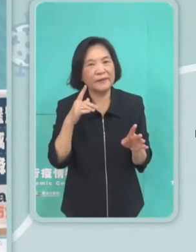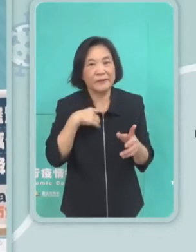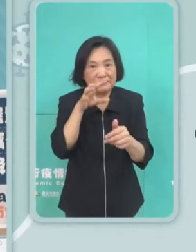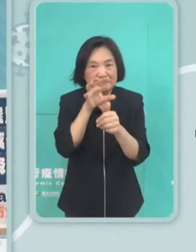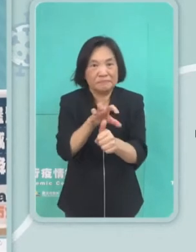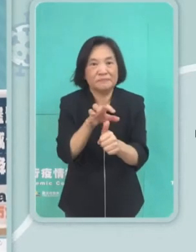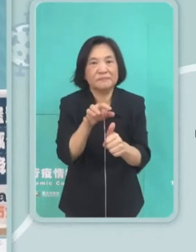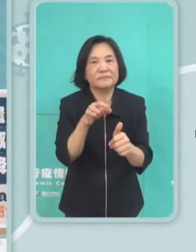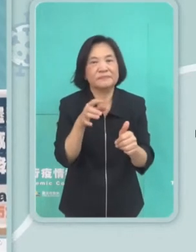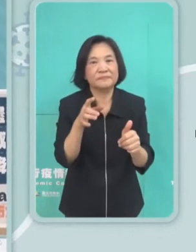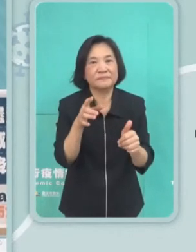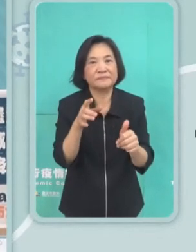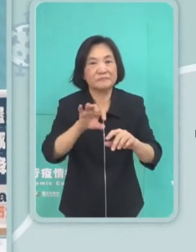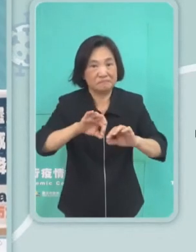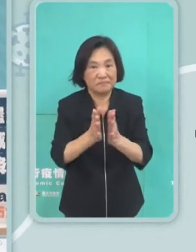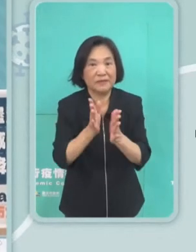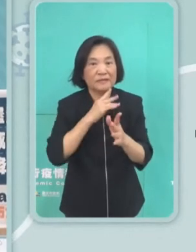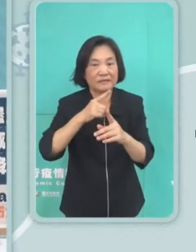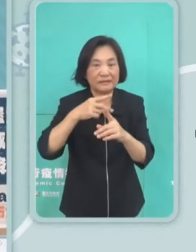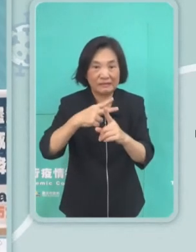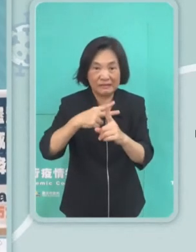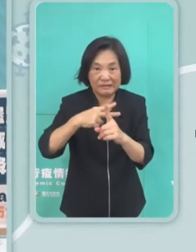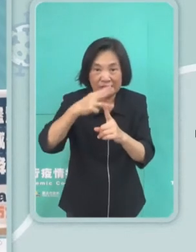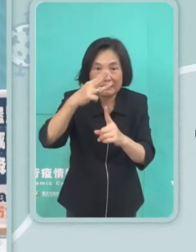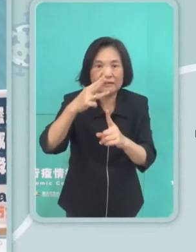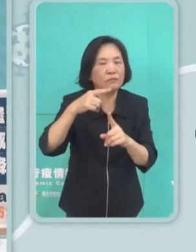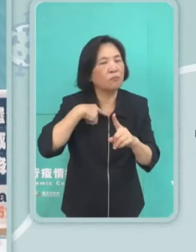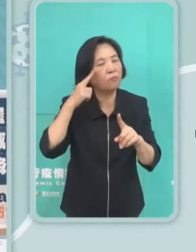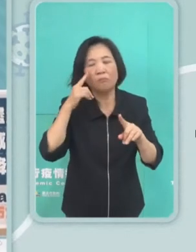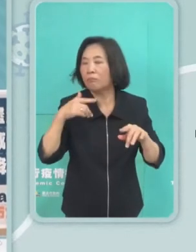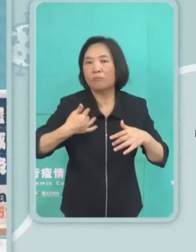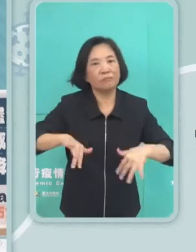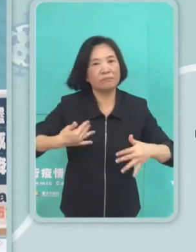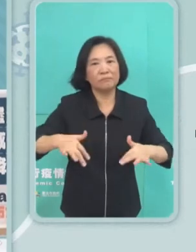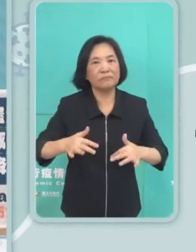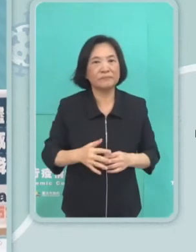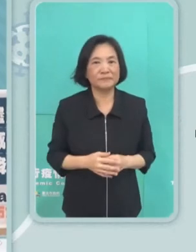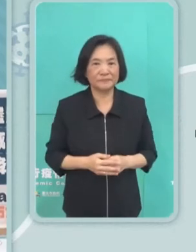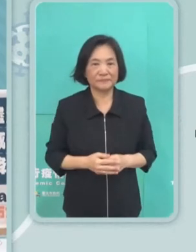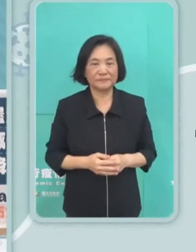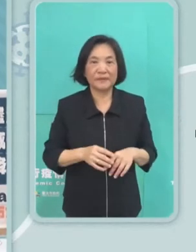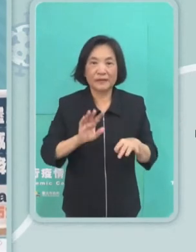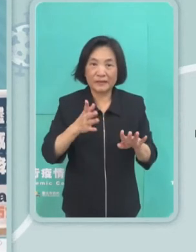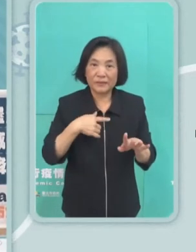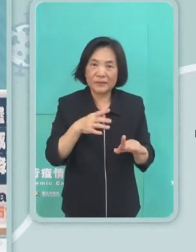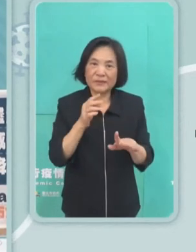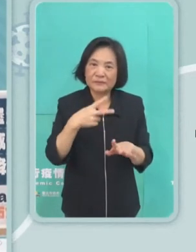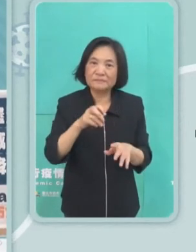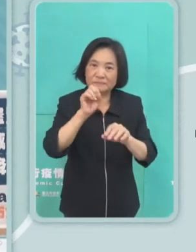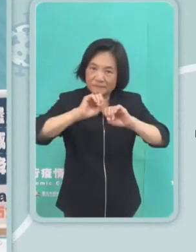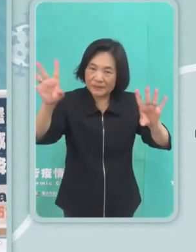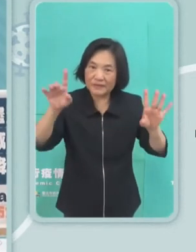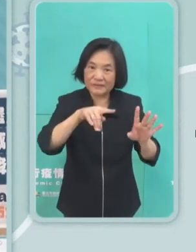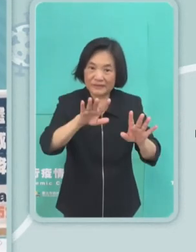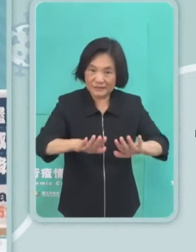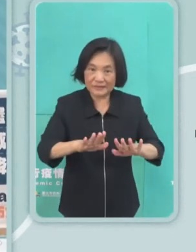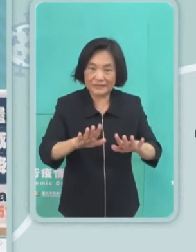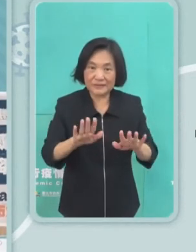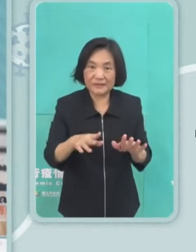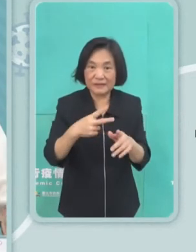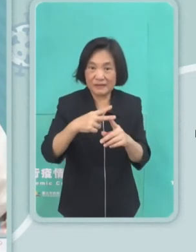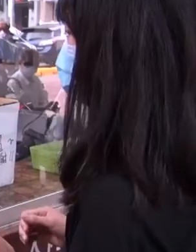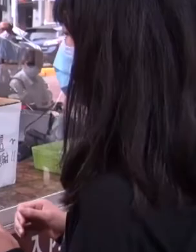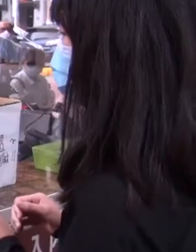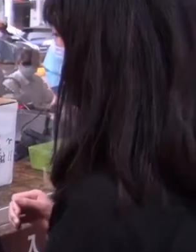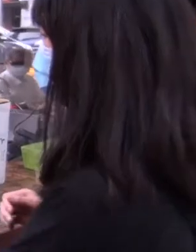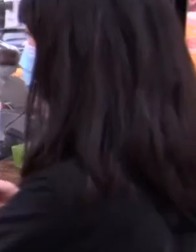要立刻 升高等级的，但是请大家要落实目前的二级